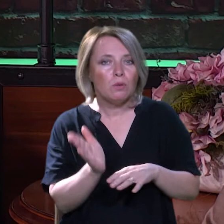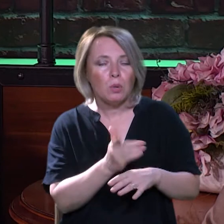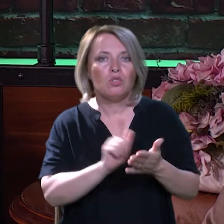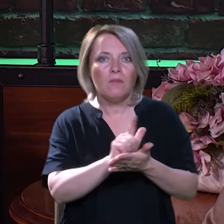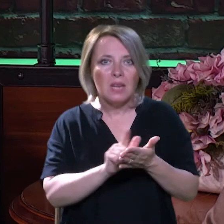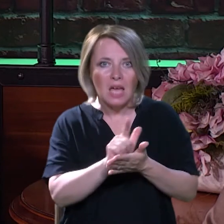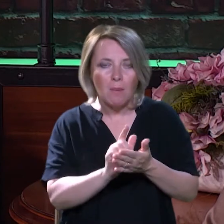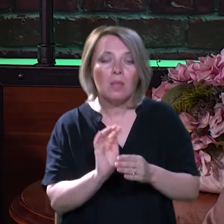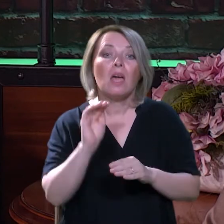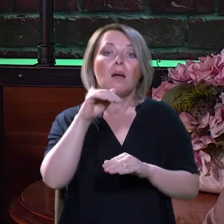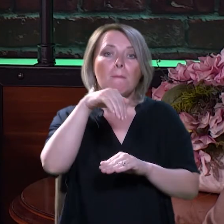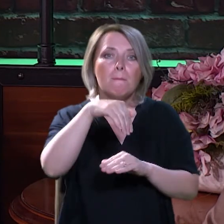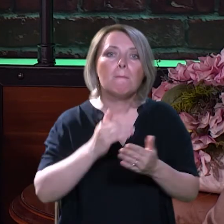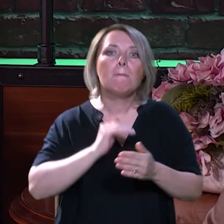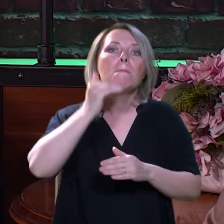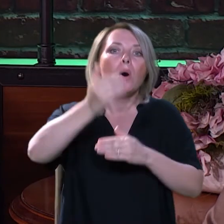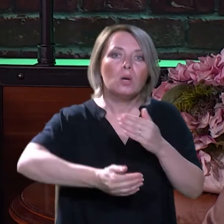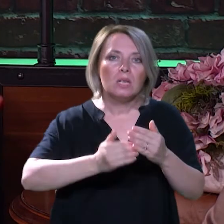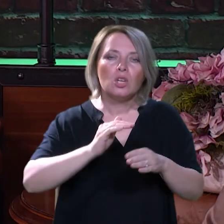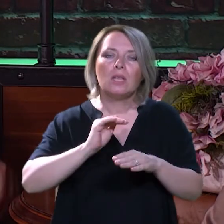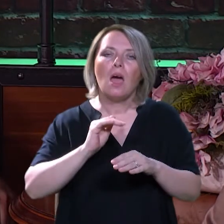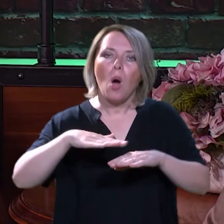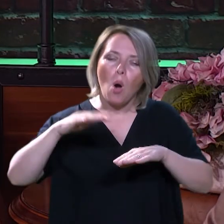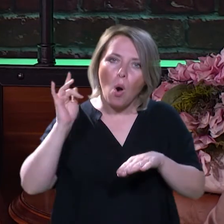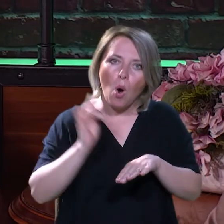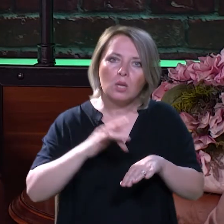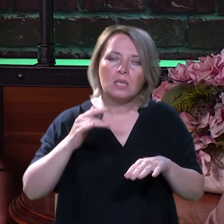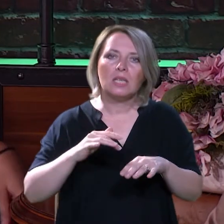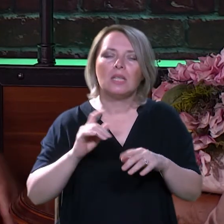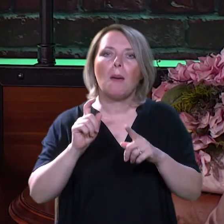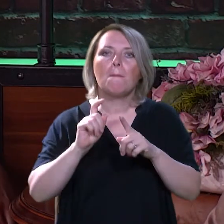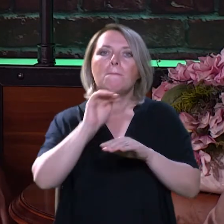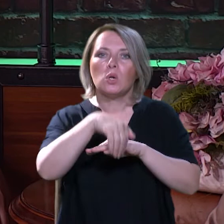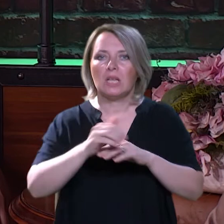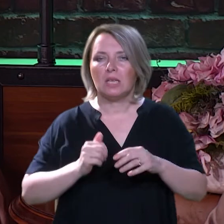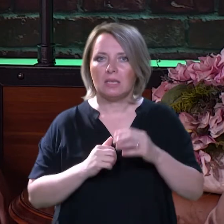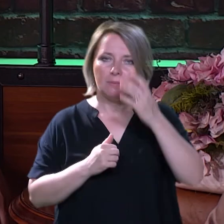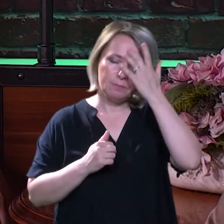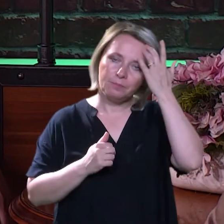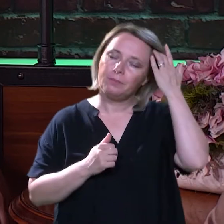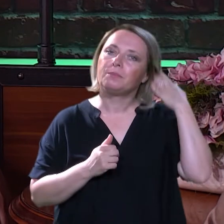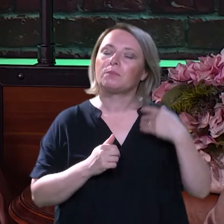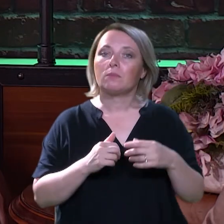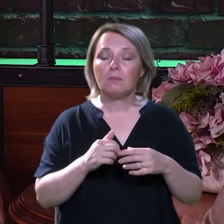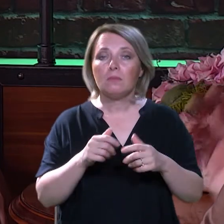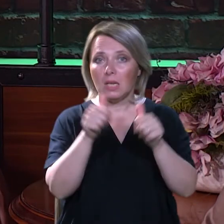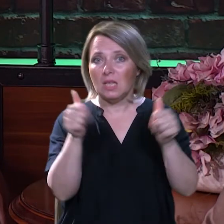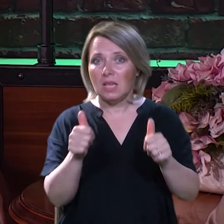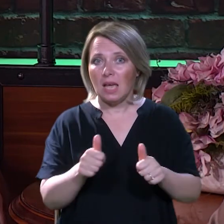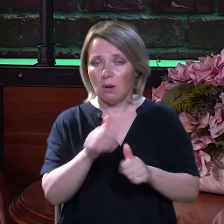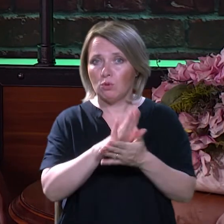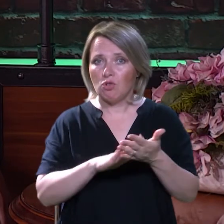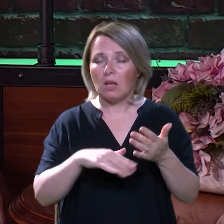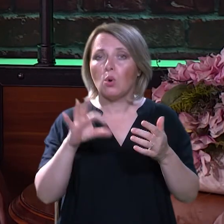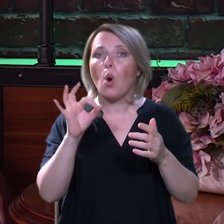tijelo takvo, valjda, napravljeno da jako dugo odoljeva tim izazovima, tih frustracija i stresa i da je otporno